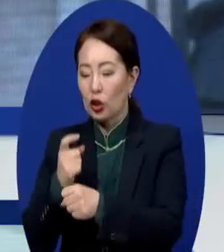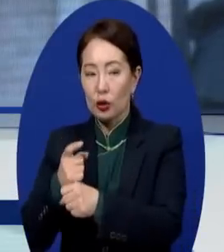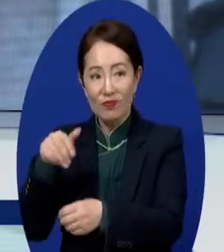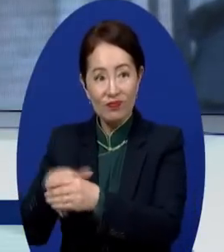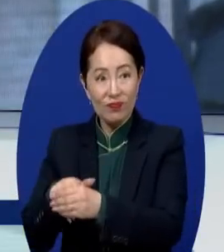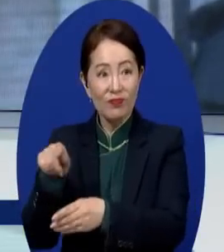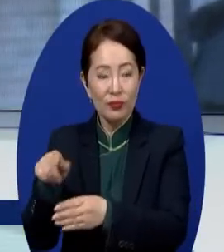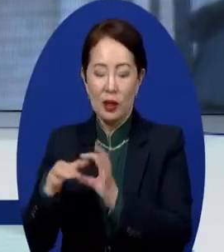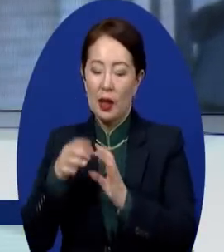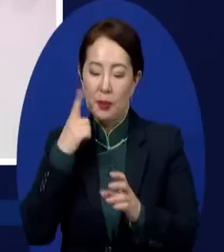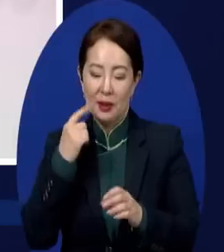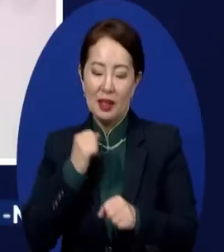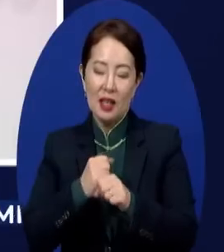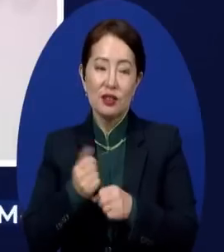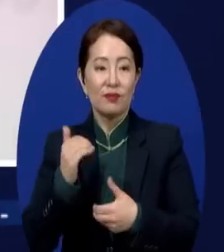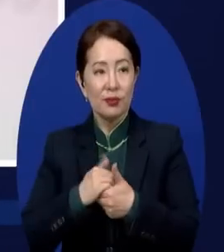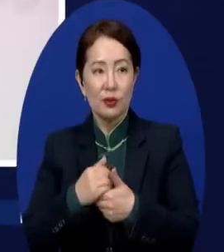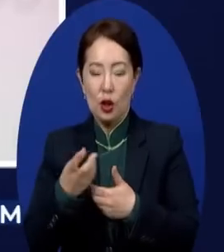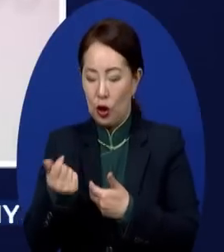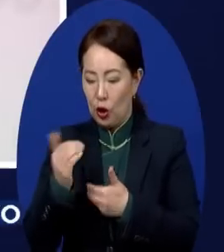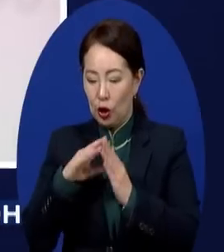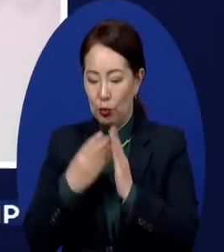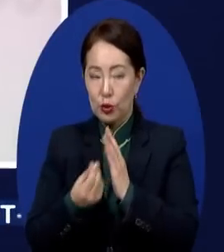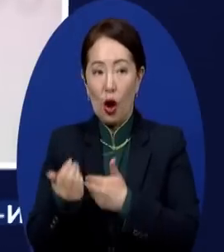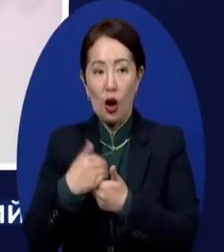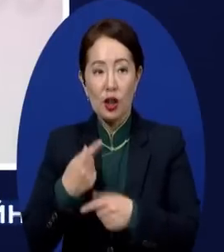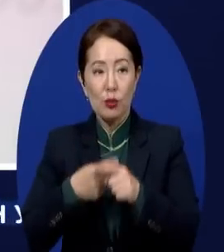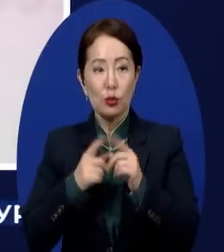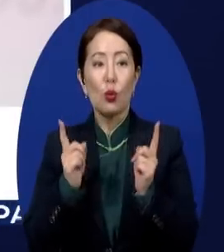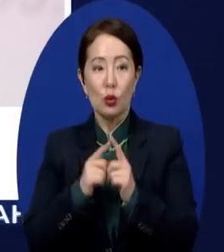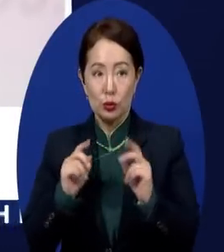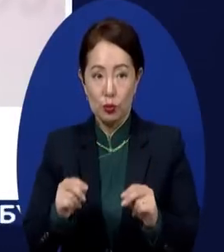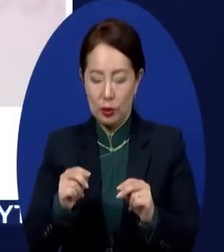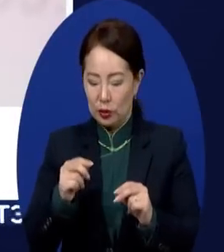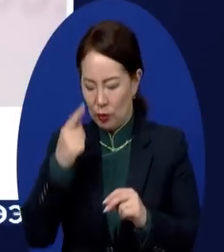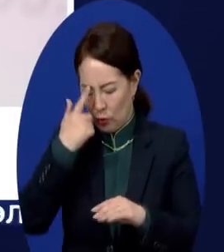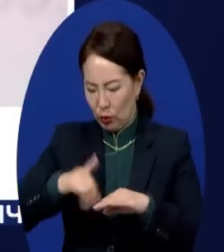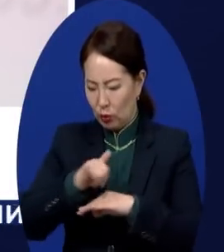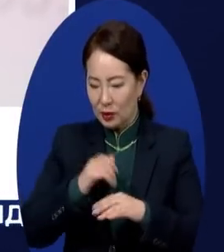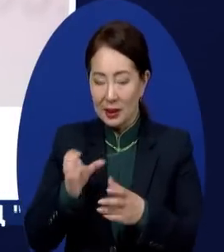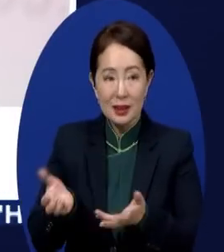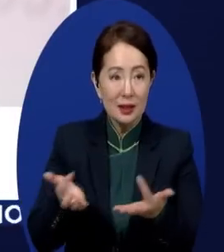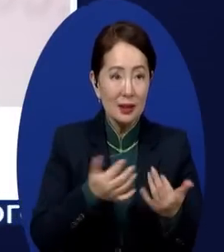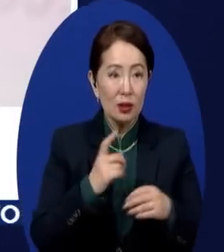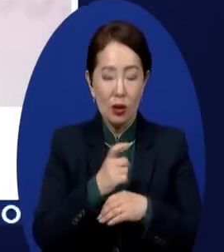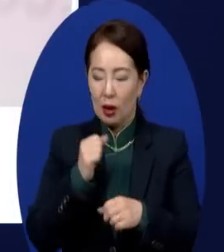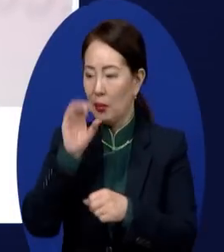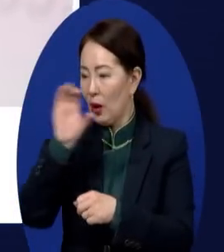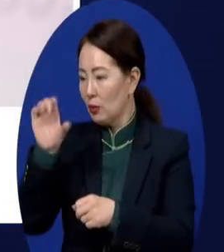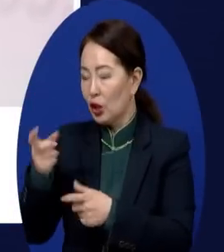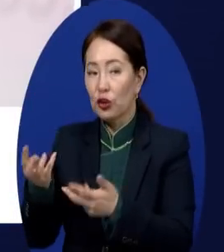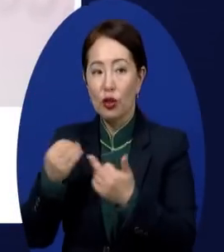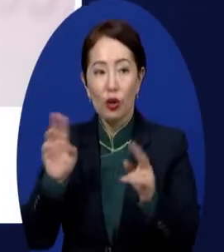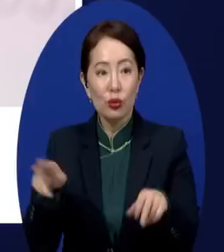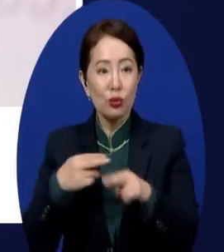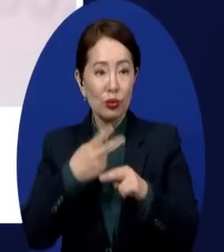эрхлэлт, бизнесийг дэмжих, өрхийн орлогыг нэмэгдүүлэх уулзалт боллоо. Үндэсний статистикийн хорооны 2021 оны ажил хүн нэгжийн тооллогын урьдчилсан